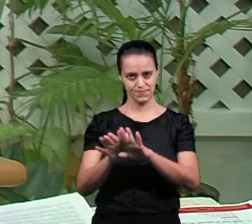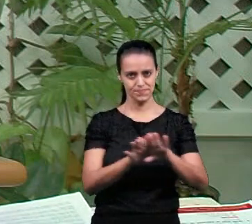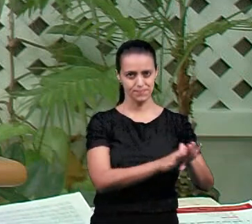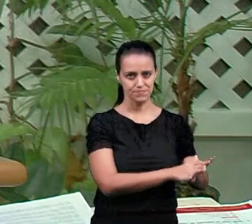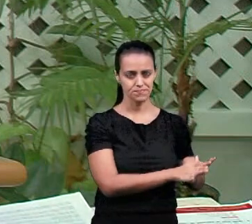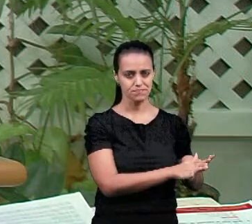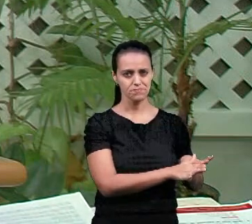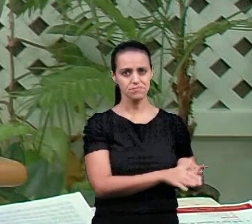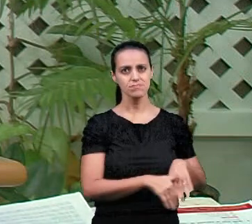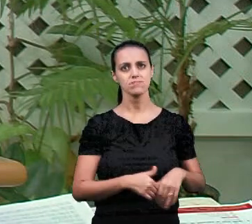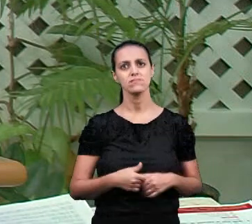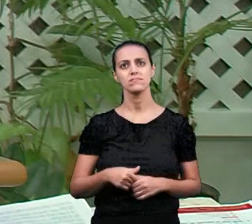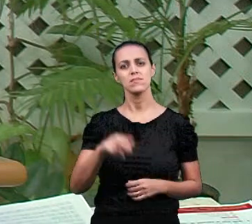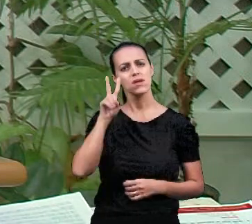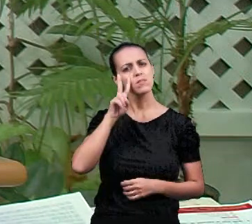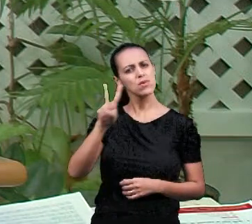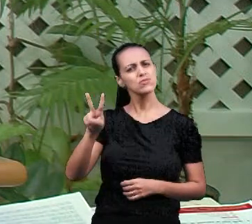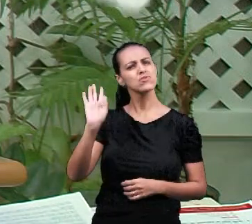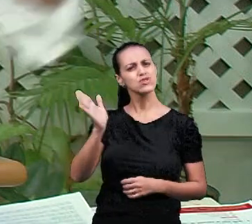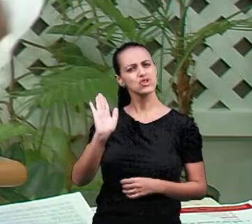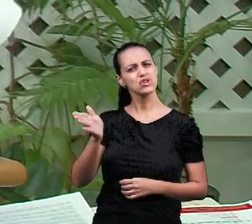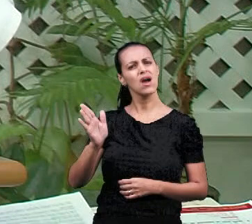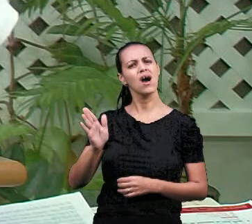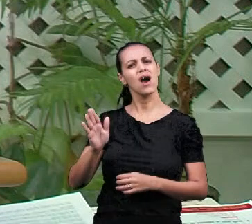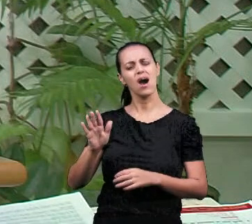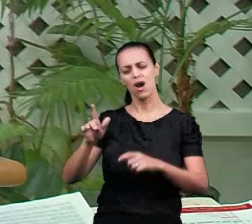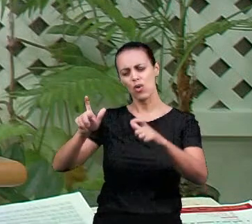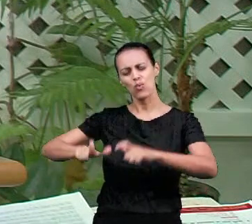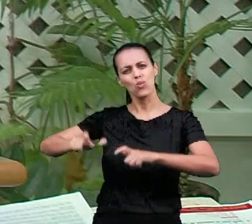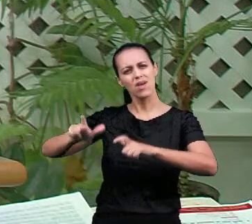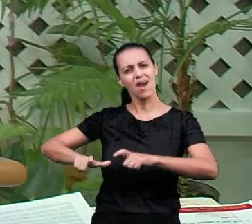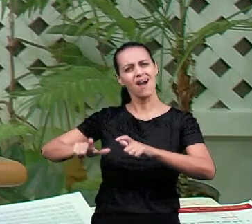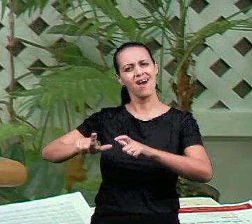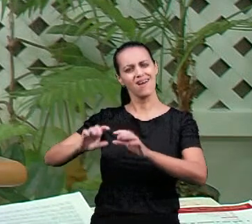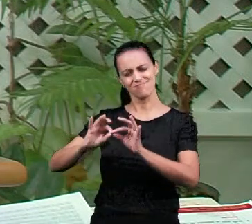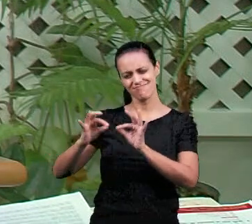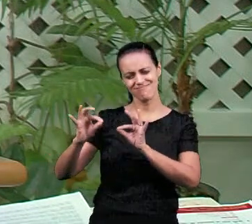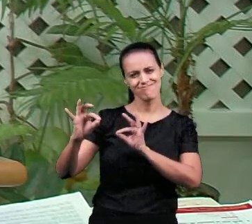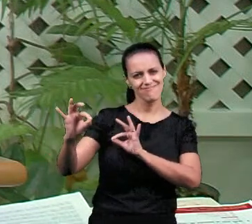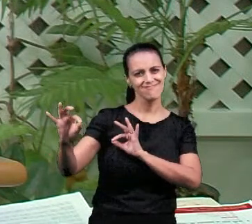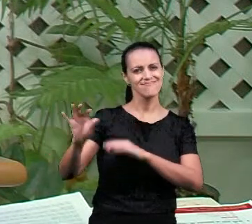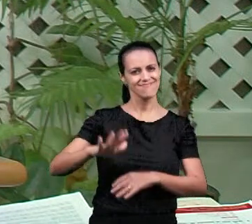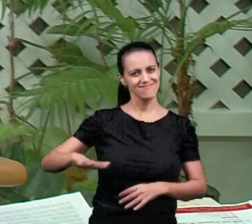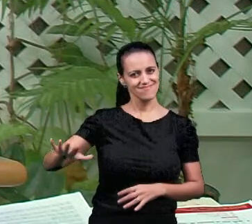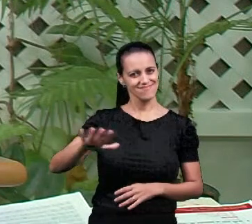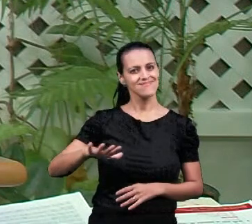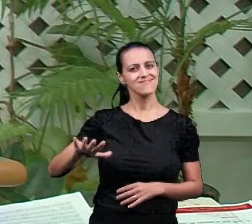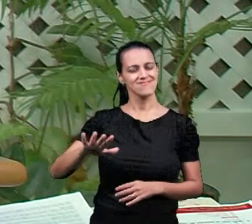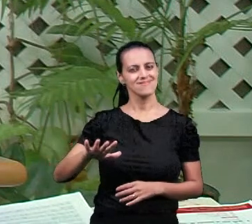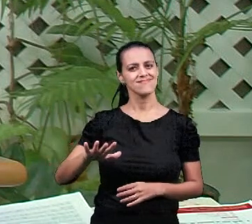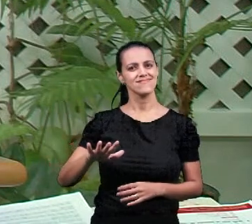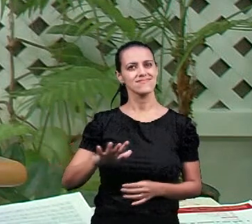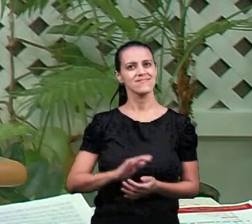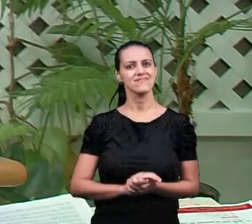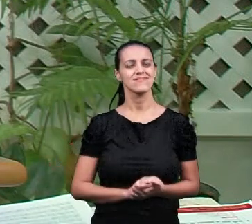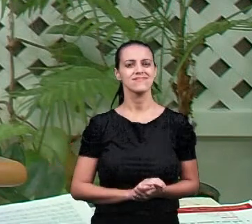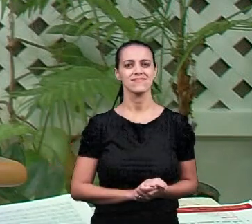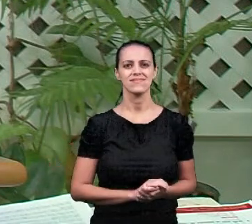l'aspect physique a été montré, géographique. L'homme, Jésus, commence à dire,